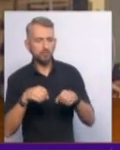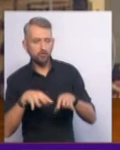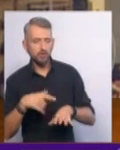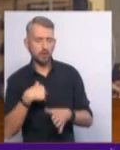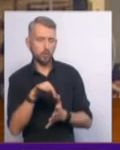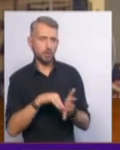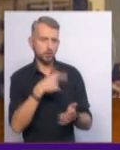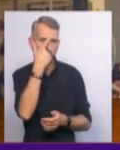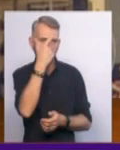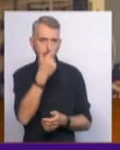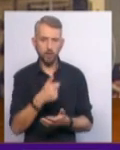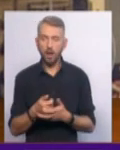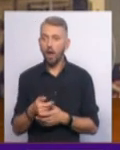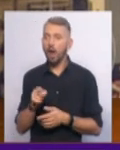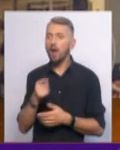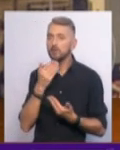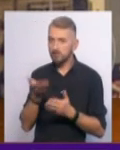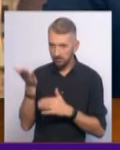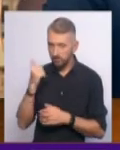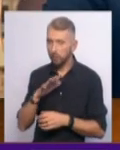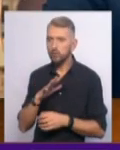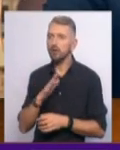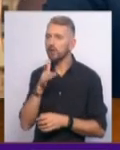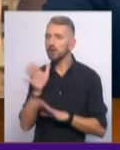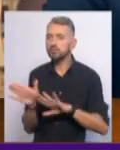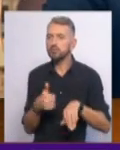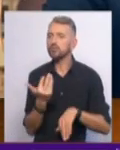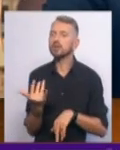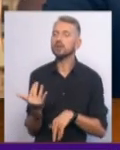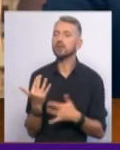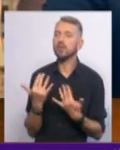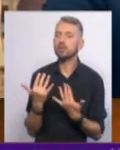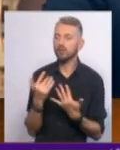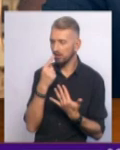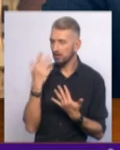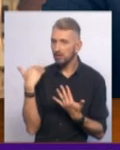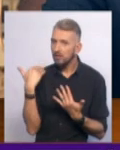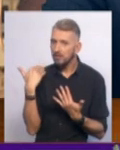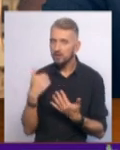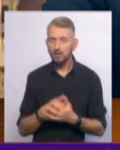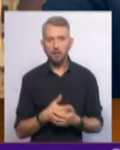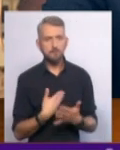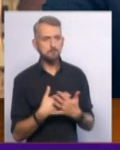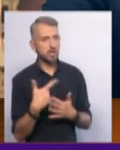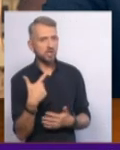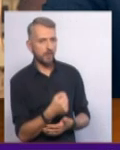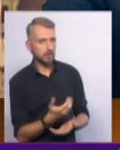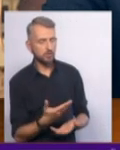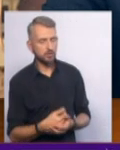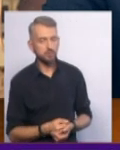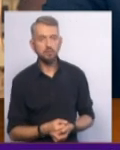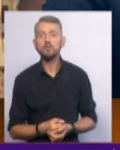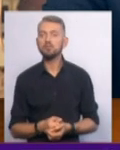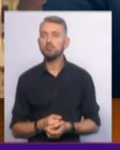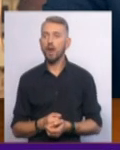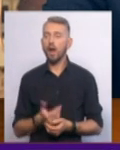повідомлю. А давно було це звернення? Скільки часу вже пройшло? Це чи зовсім нещодавно? Ну, майже 2 тижні вже. Угу. А